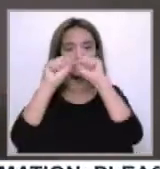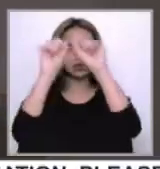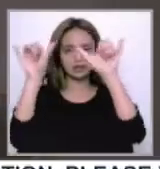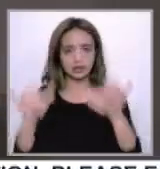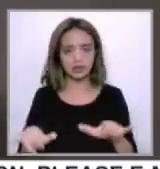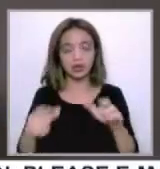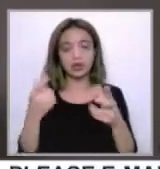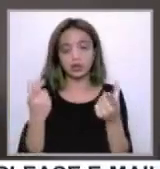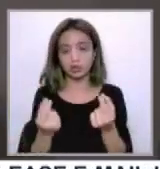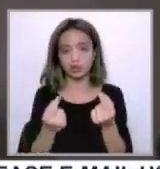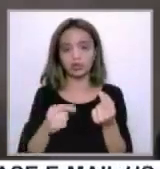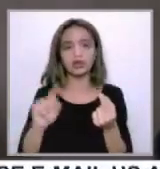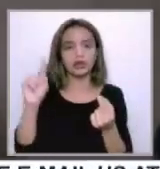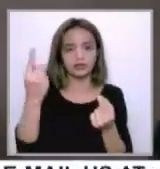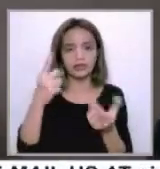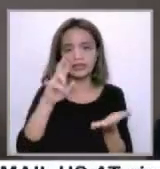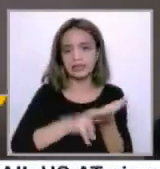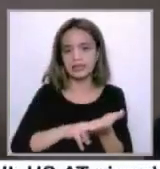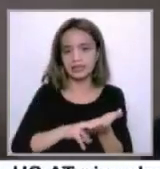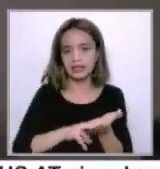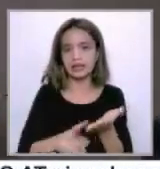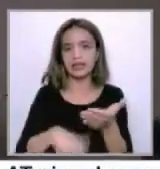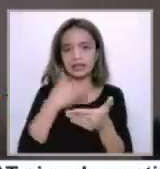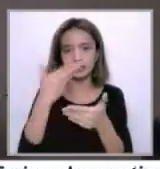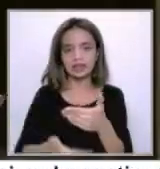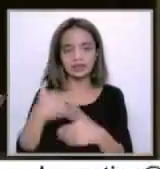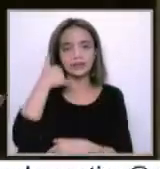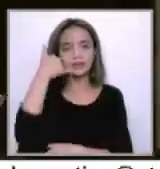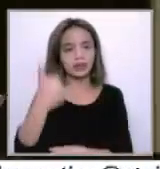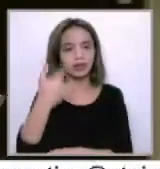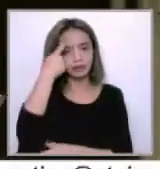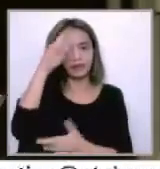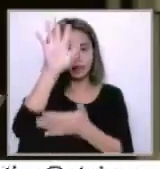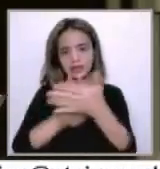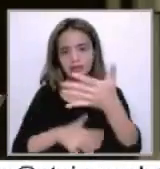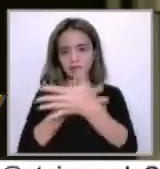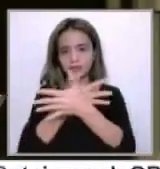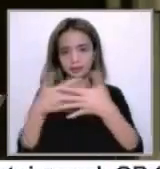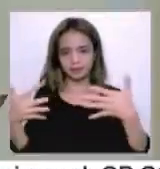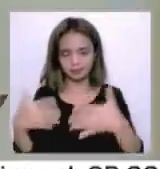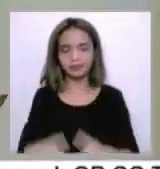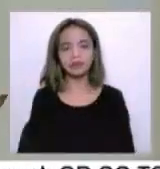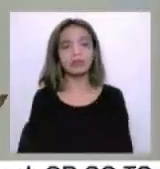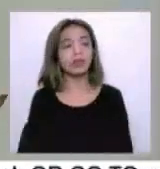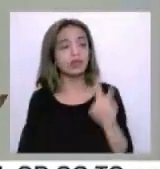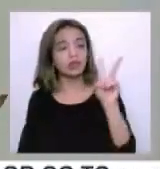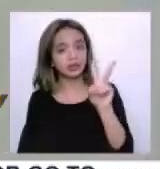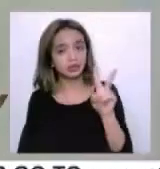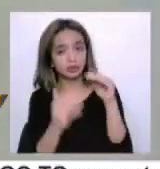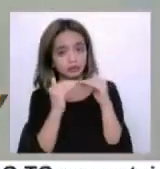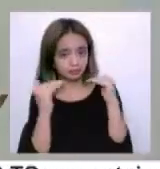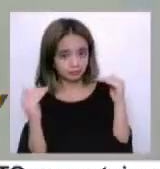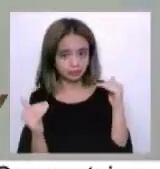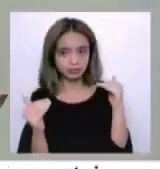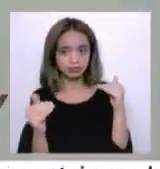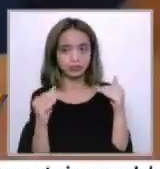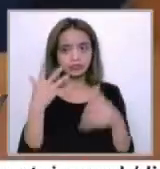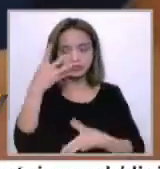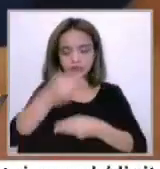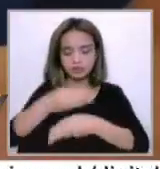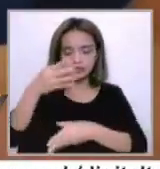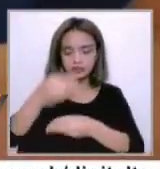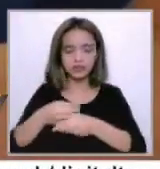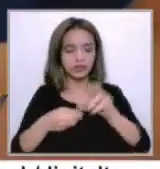according to the registration, sila'y tatawagan no, for the schedules. Hahatiin naman sa dalawang phase ang pagtuturok ng mga karagdagang dose sa A2 at